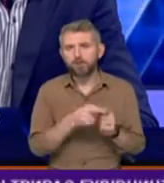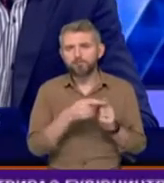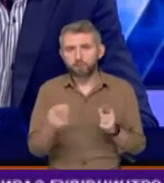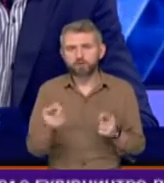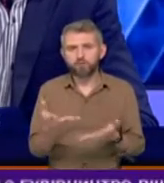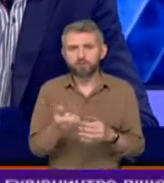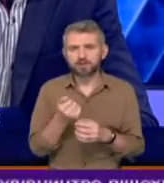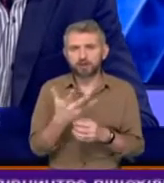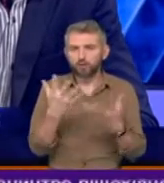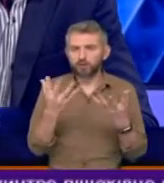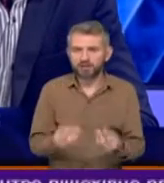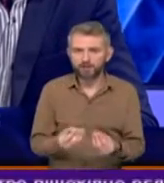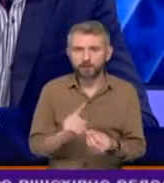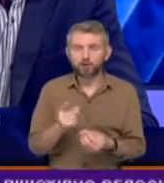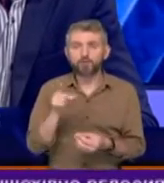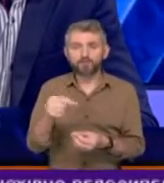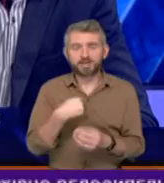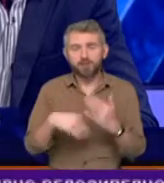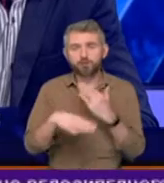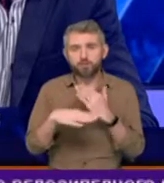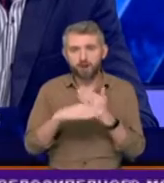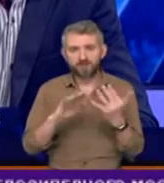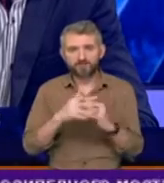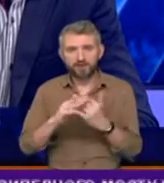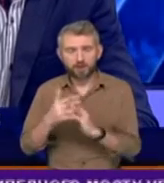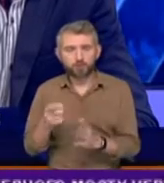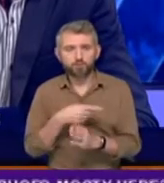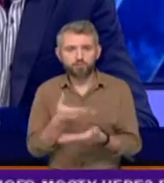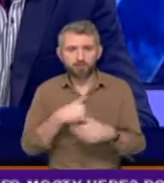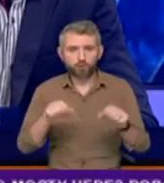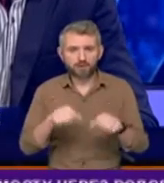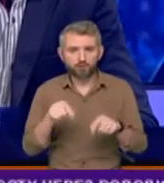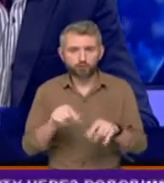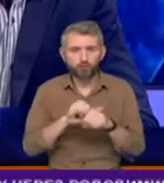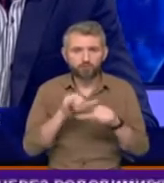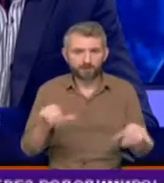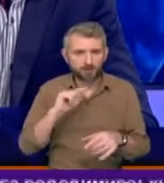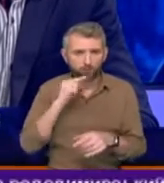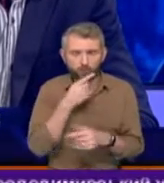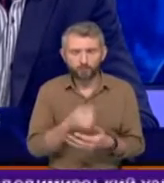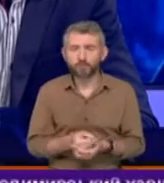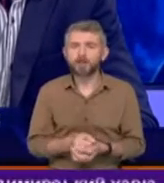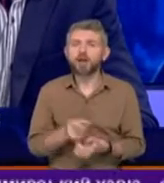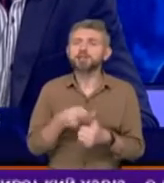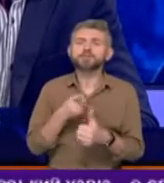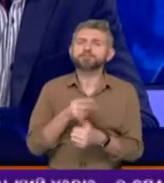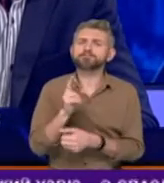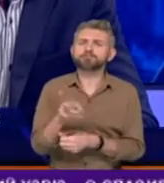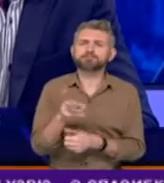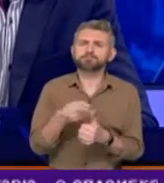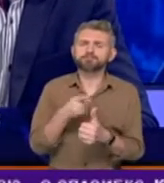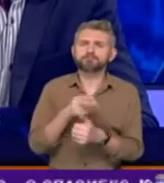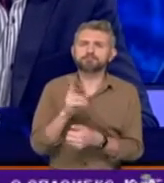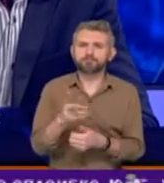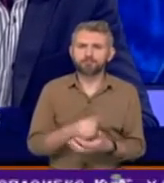там декількох днів, щоб ви нам допомагали в селах, щоб ми могли тут розвивати економіку. В як вас звуть? Я перепрошую, як